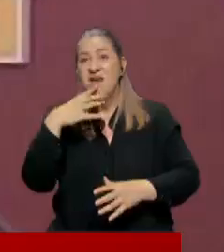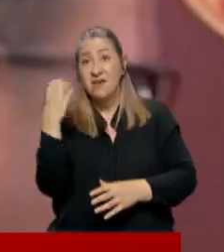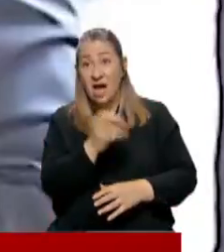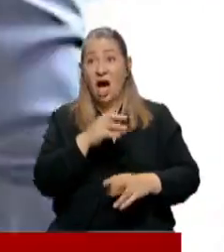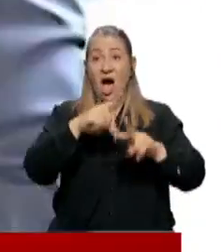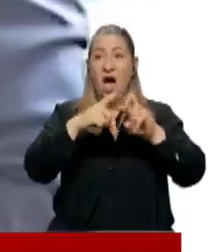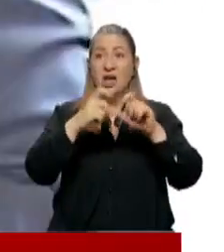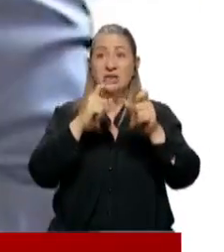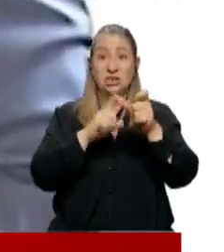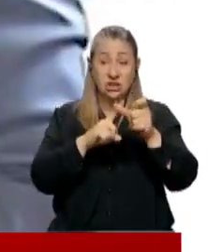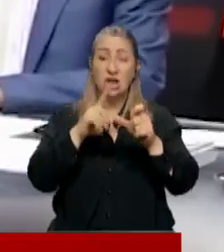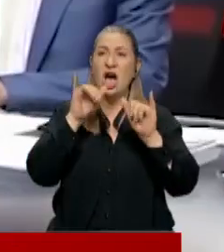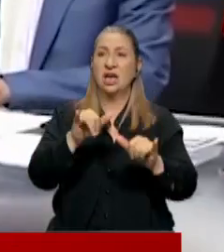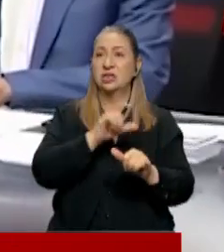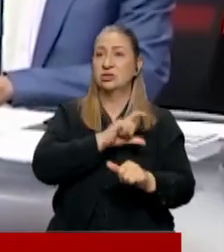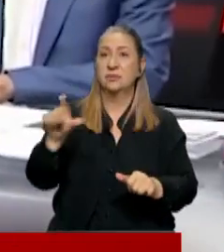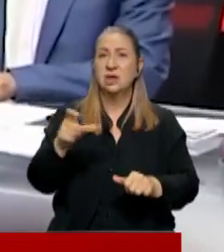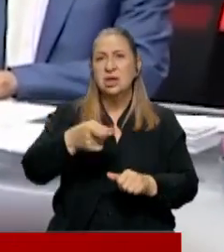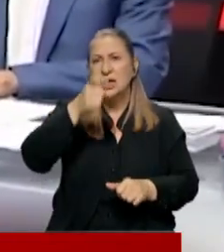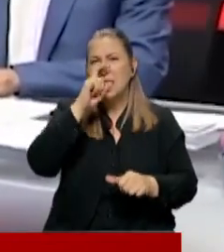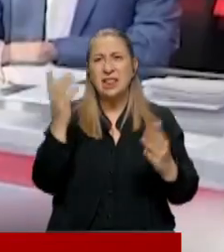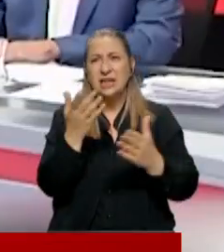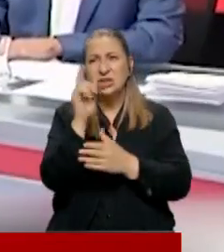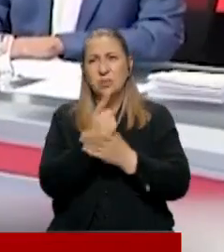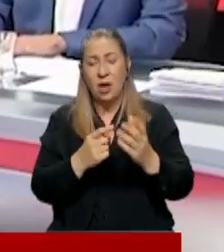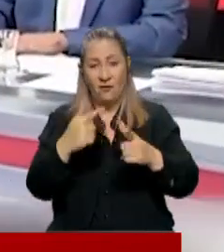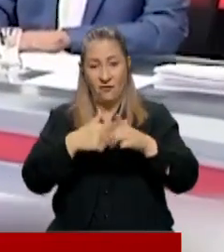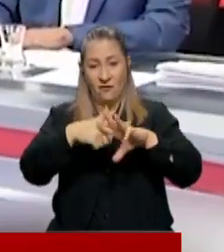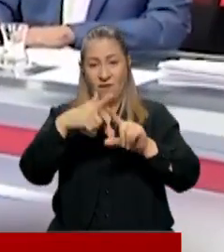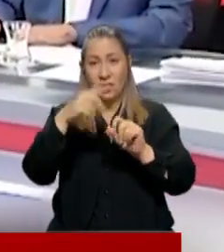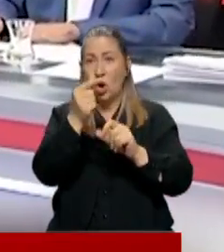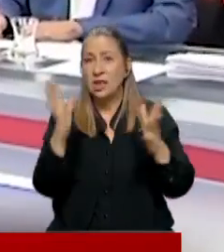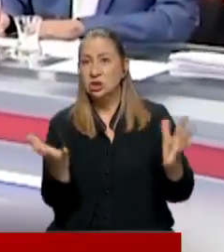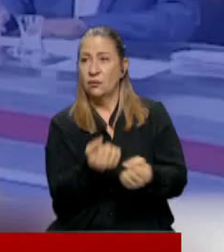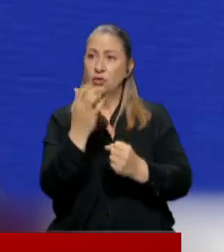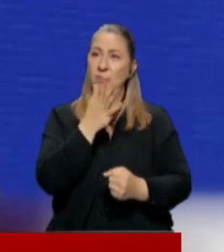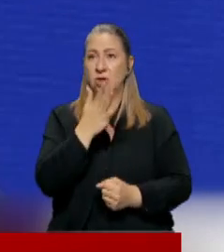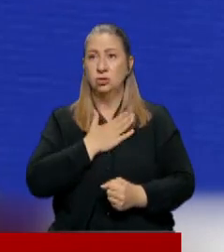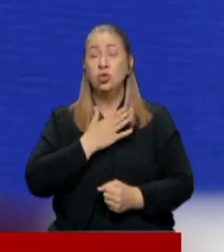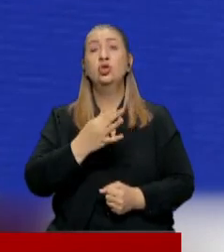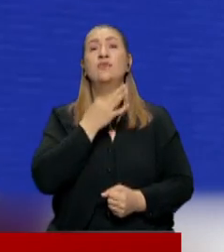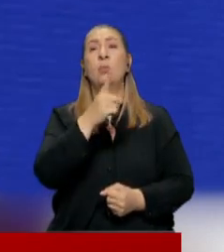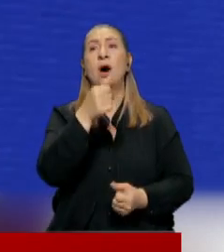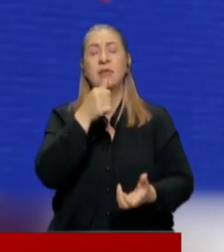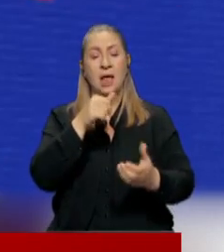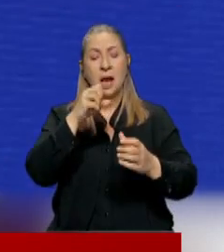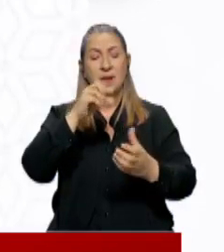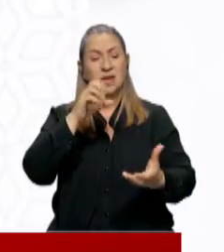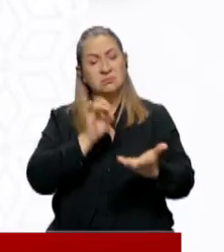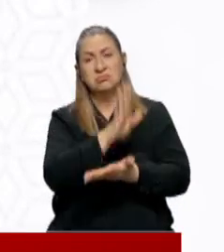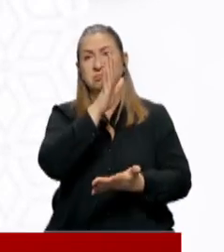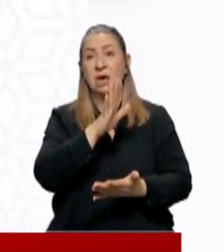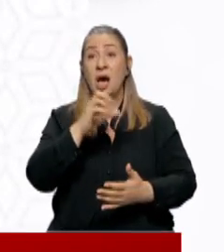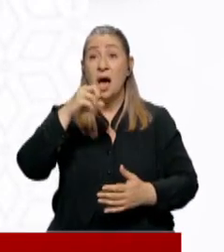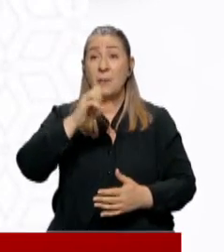da aynı ağırlıkta yanıt verdi. Kralın neresi çıplak? FETÖ'cüleri nasıl savunduğunu biliyoruz ama. Lütfen bu adamı partiden ihraç ediniz.